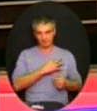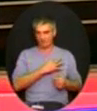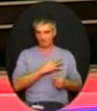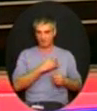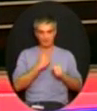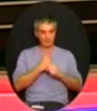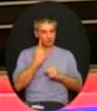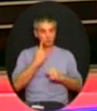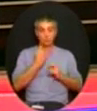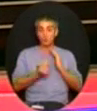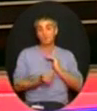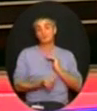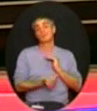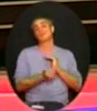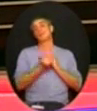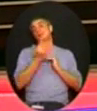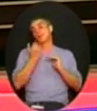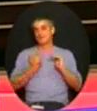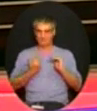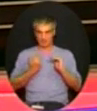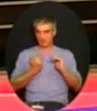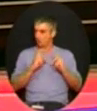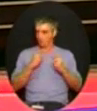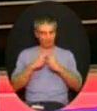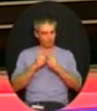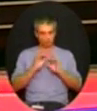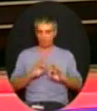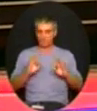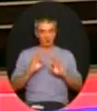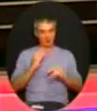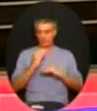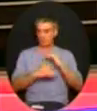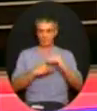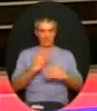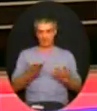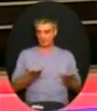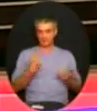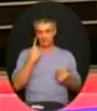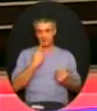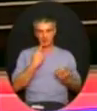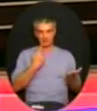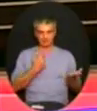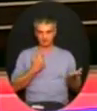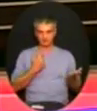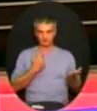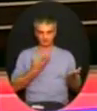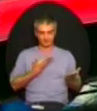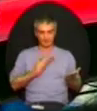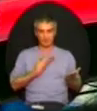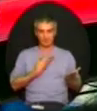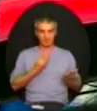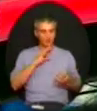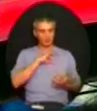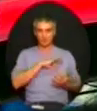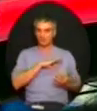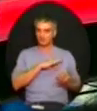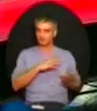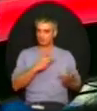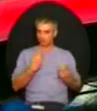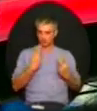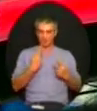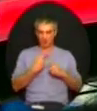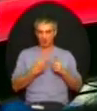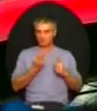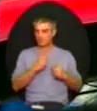מעשה שחיתות הוא עוד לפני, הוא לא קשור בכלל להליכים הפליליים. לקבל טובים בשווי